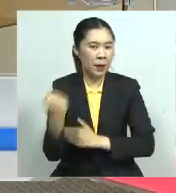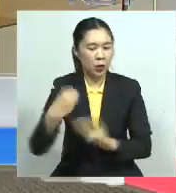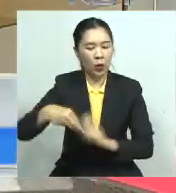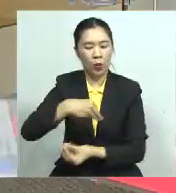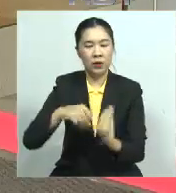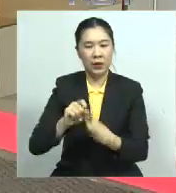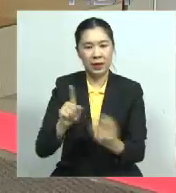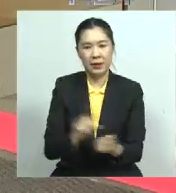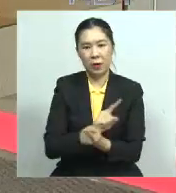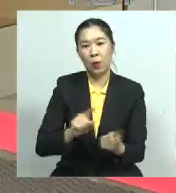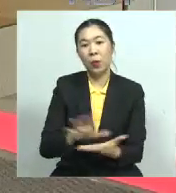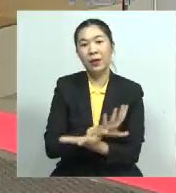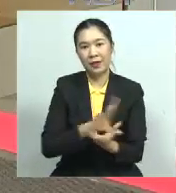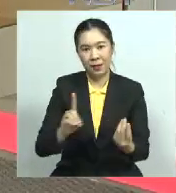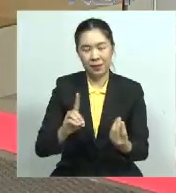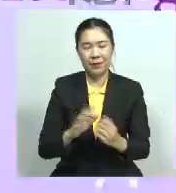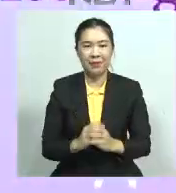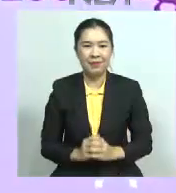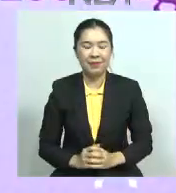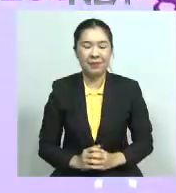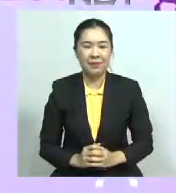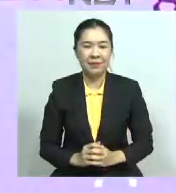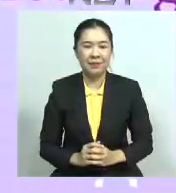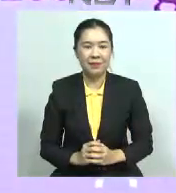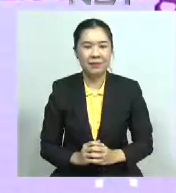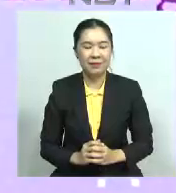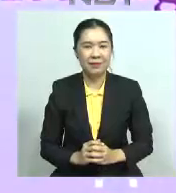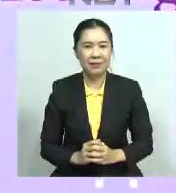กิจสังคมและวัฒนธรรมค่ะ